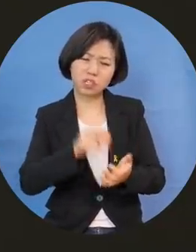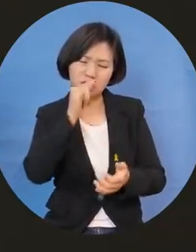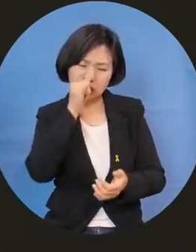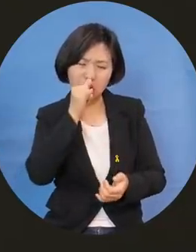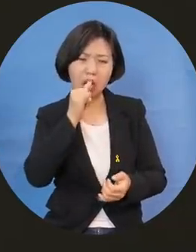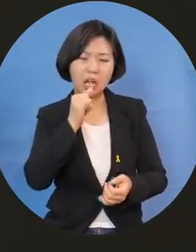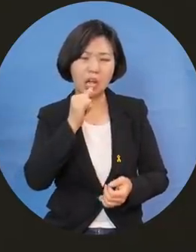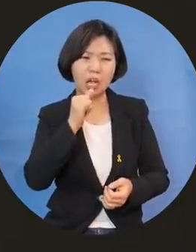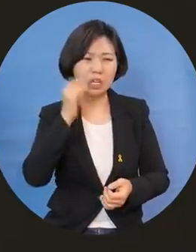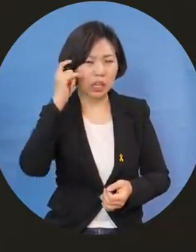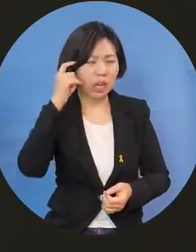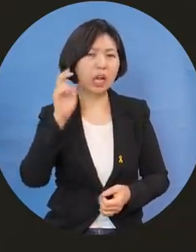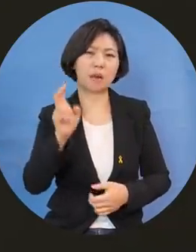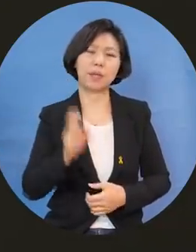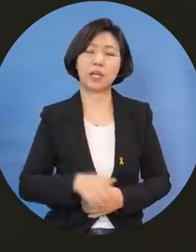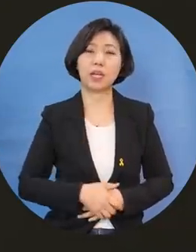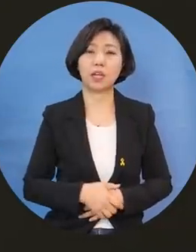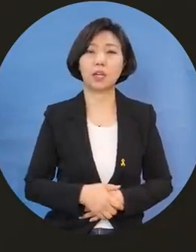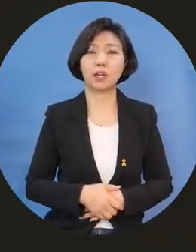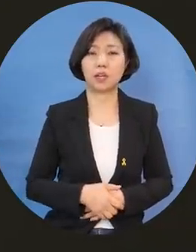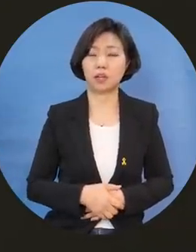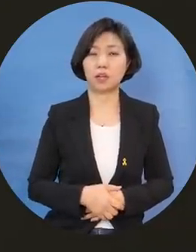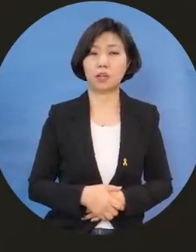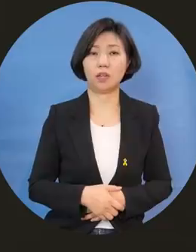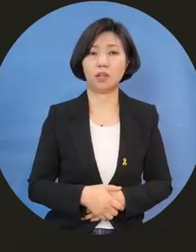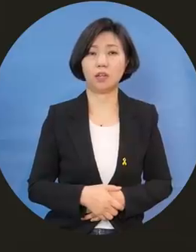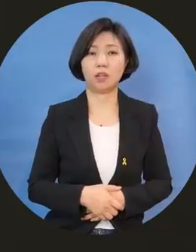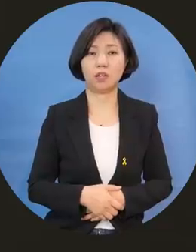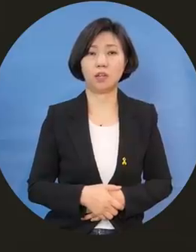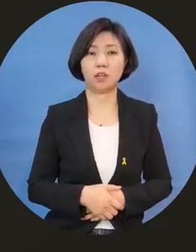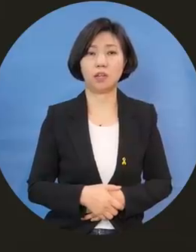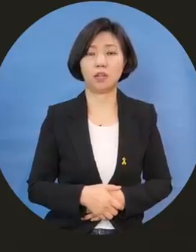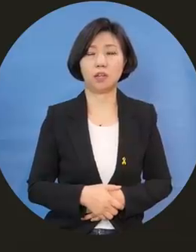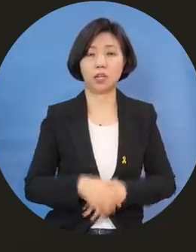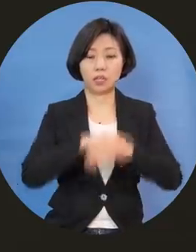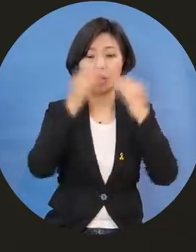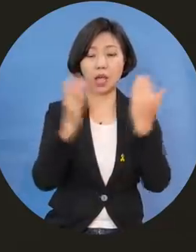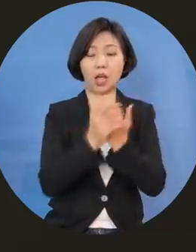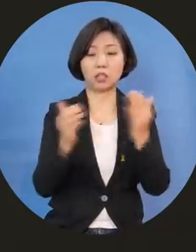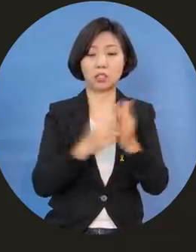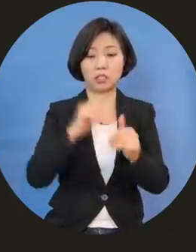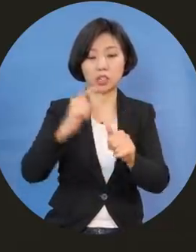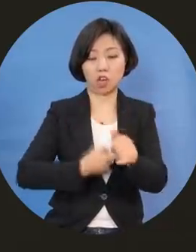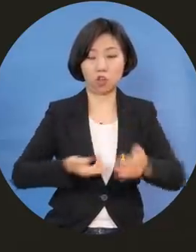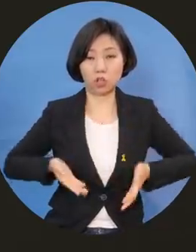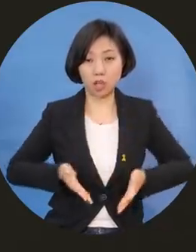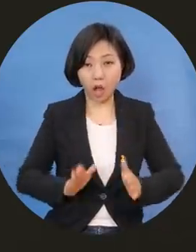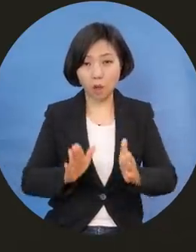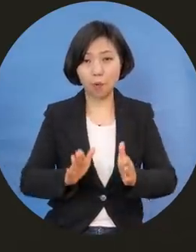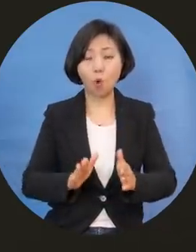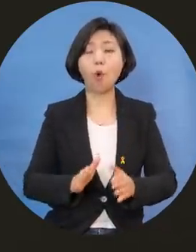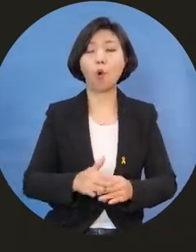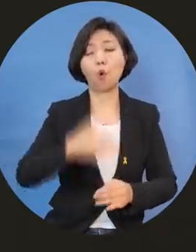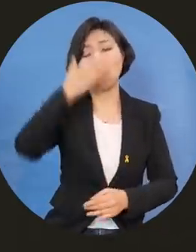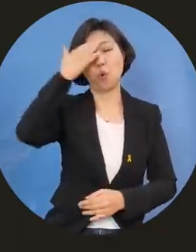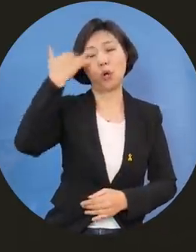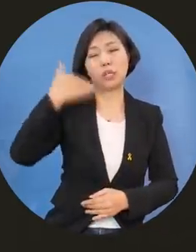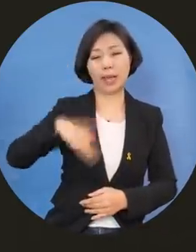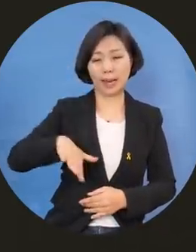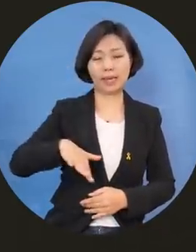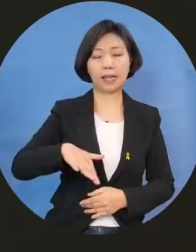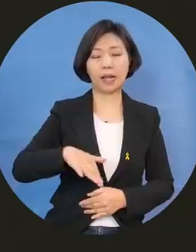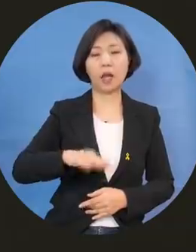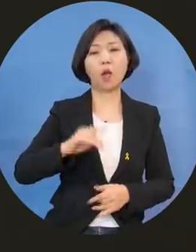있구나 이렇게 생각을 할 가능성이 높고, 그냥 다리 다쳐서 나왔는데 아무 문제가 없으면